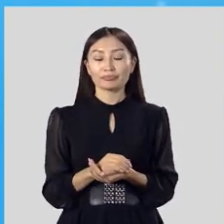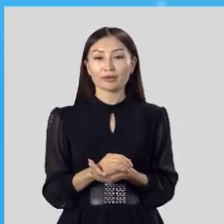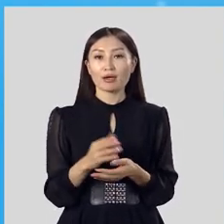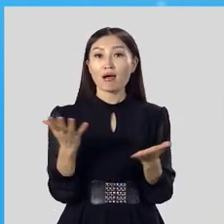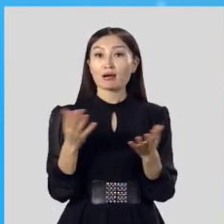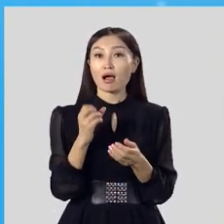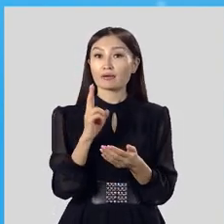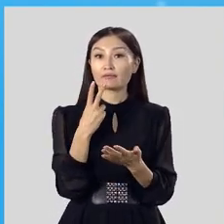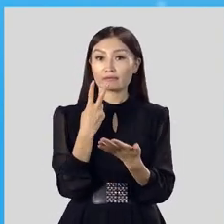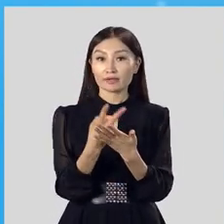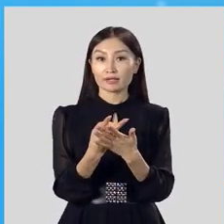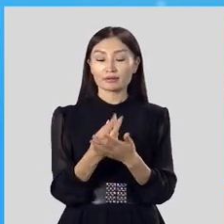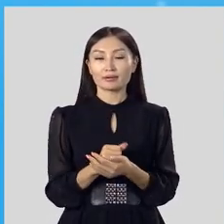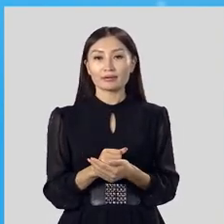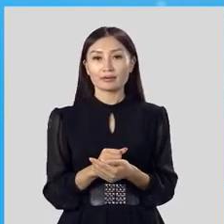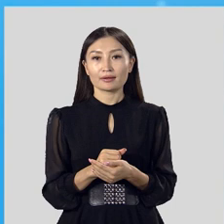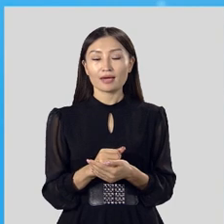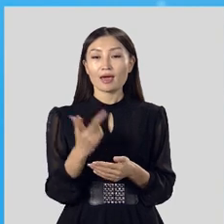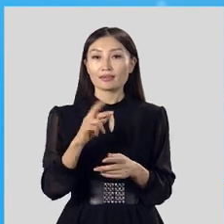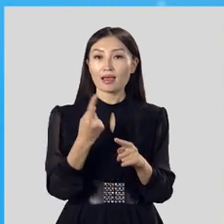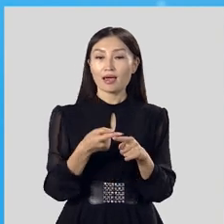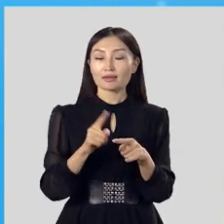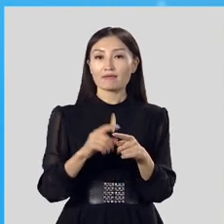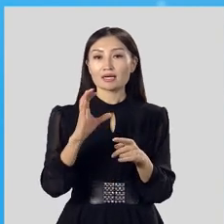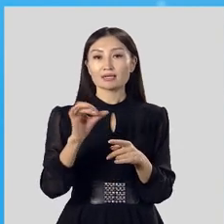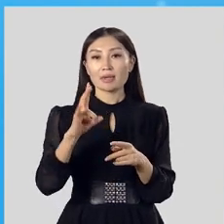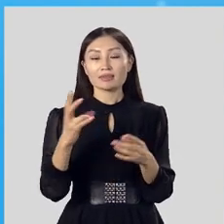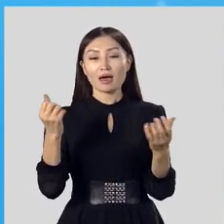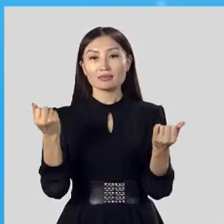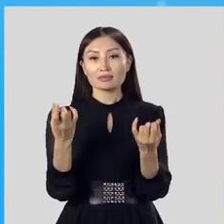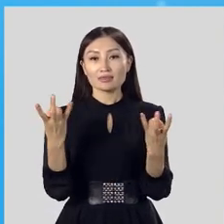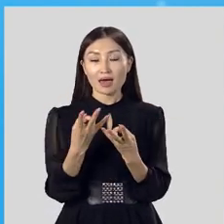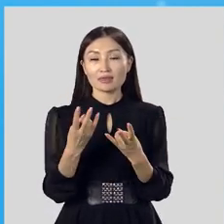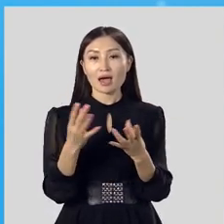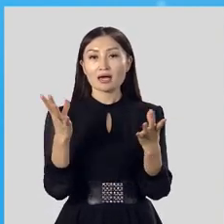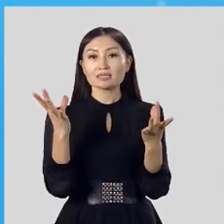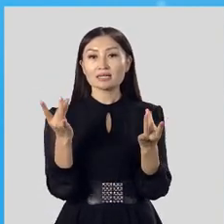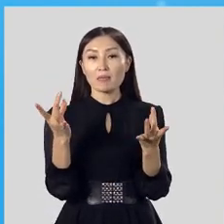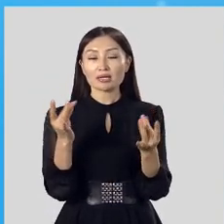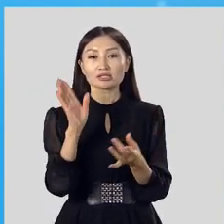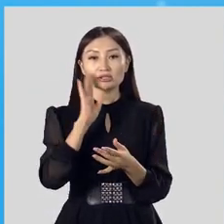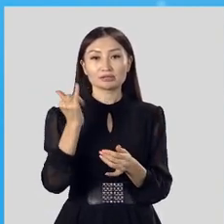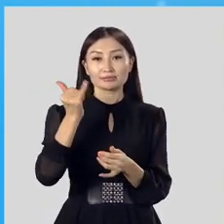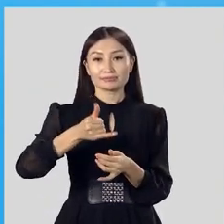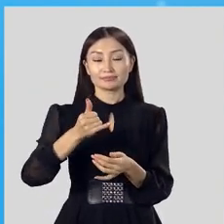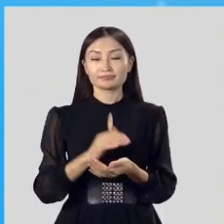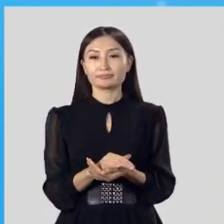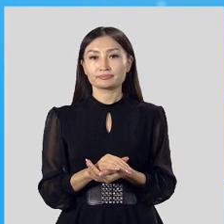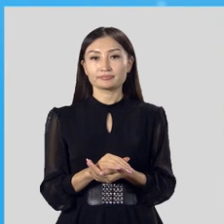Но как увидеть их? Для этого семена надо замочить.